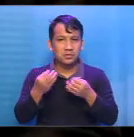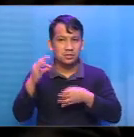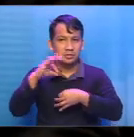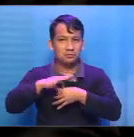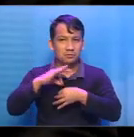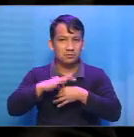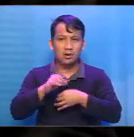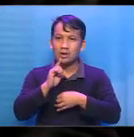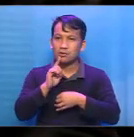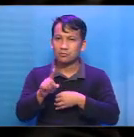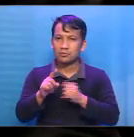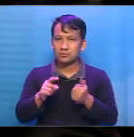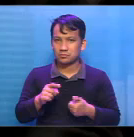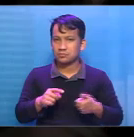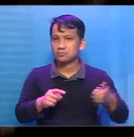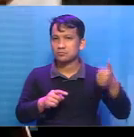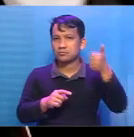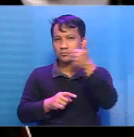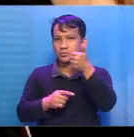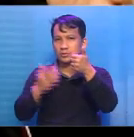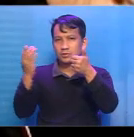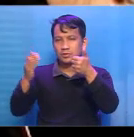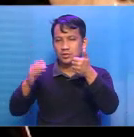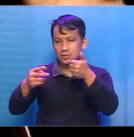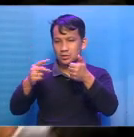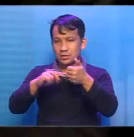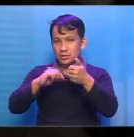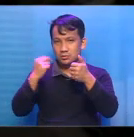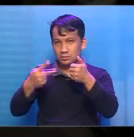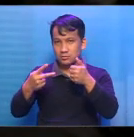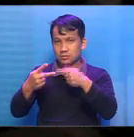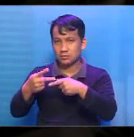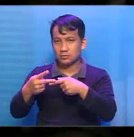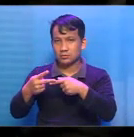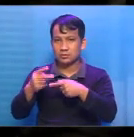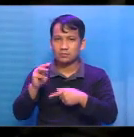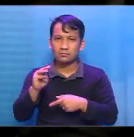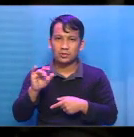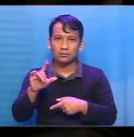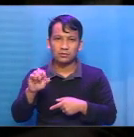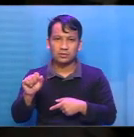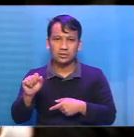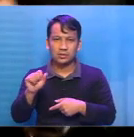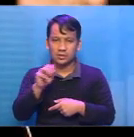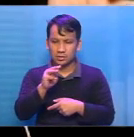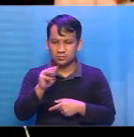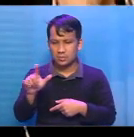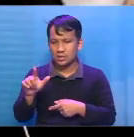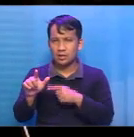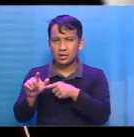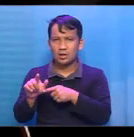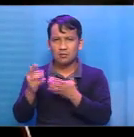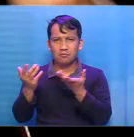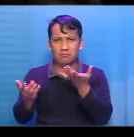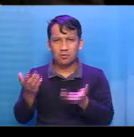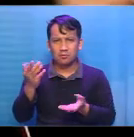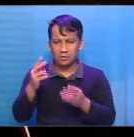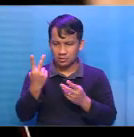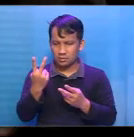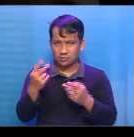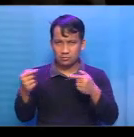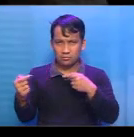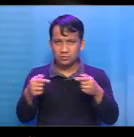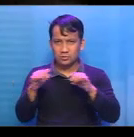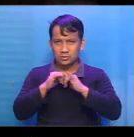ay siyempre magiging House Speaker at ang second placer ang magiging minority leader. Pero paano kung ang dalawang naglaban